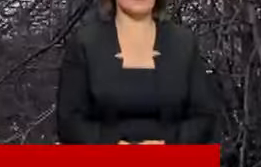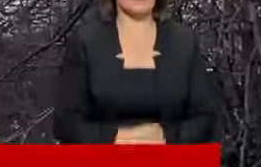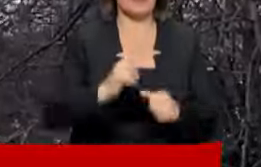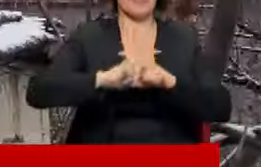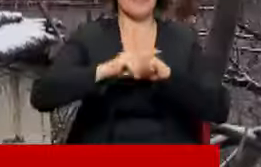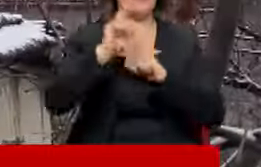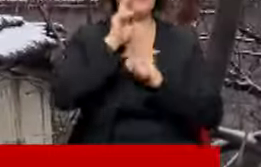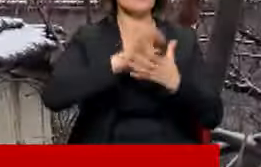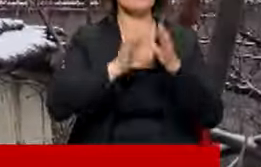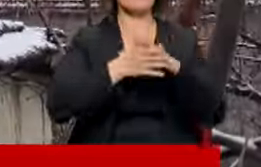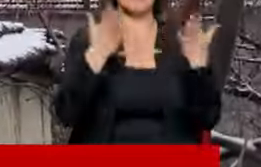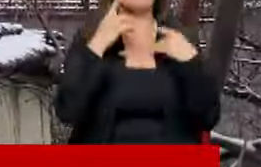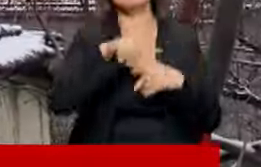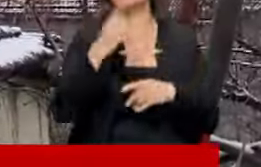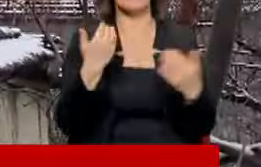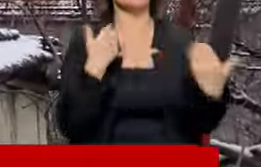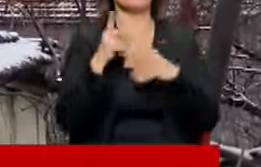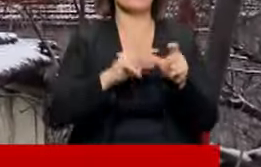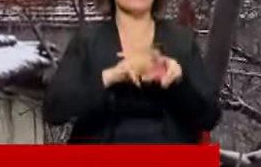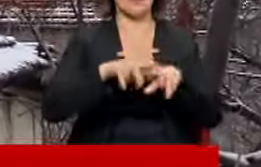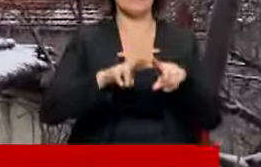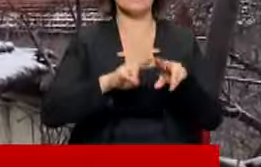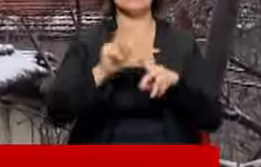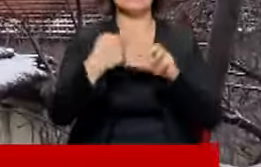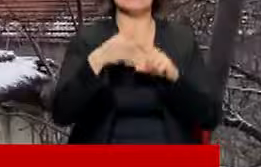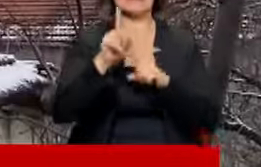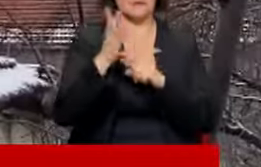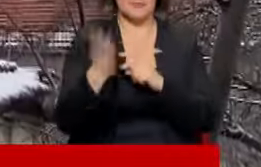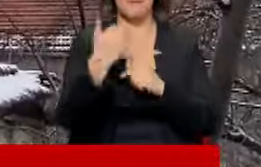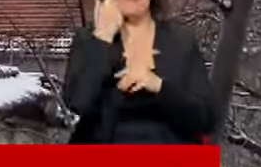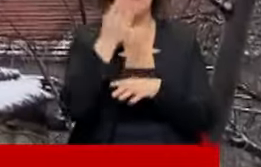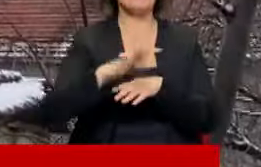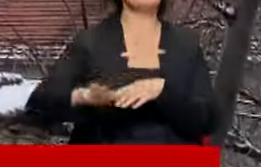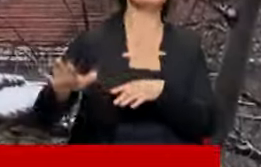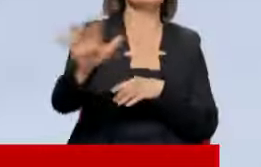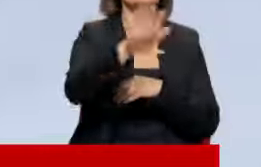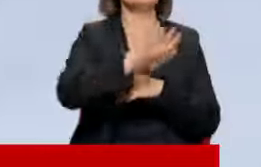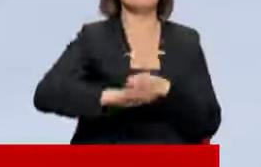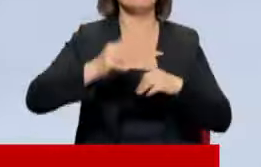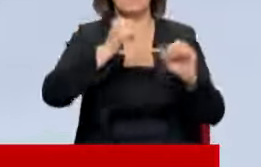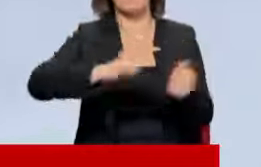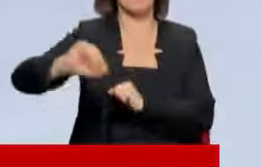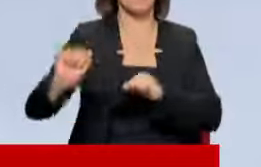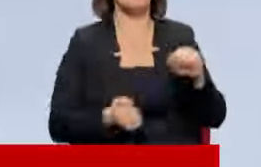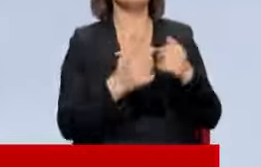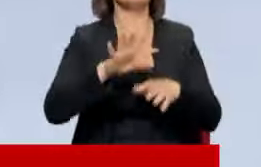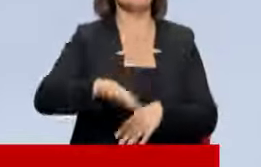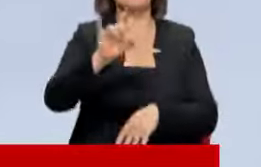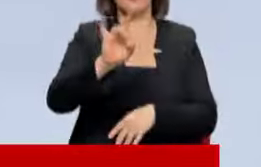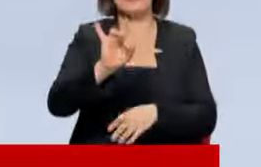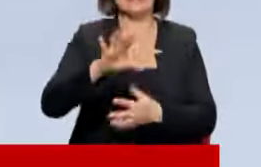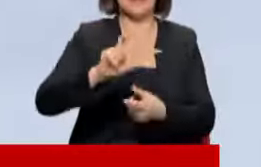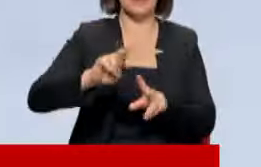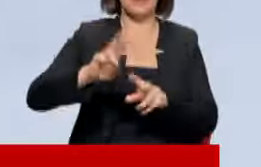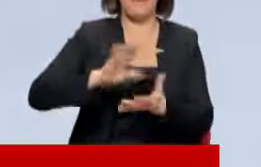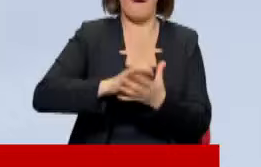Hafta sonu karlı havanın bir diğer adresi Çankırı oldu. Çerkeş ilçesi beyaz örtüyle kaplandı. Kayak merkezinde 15 santim